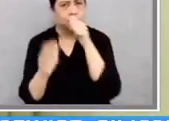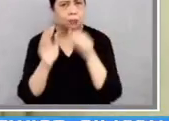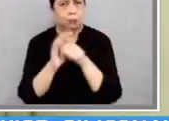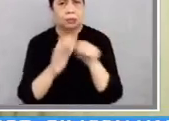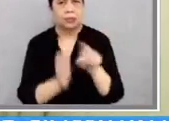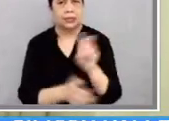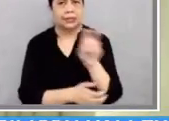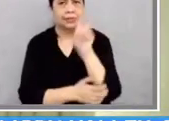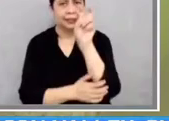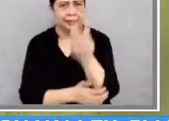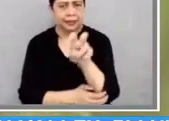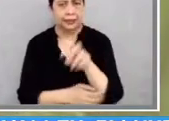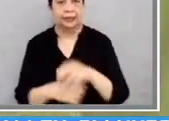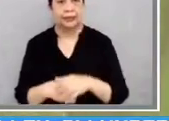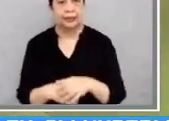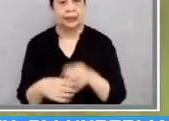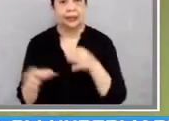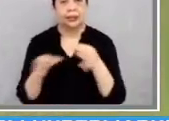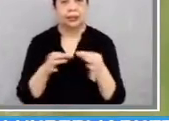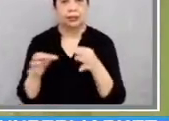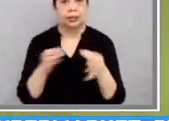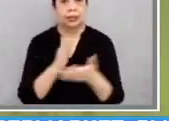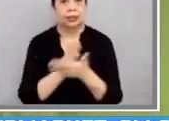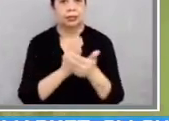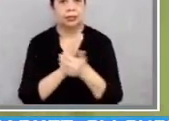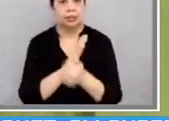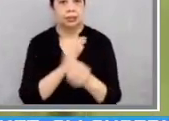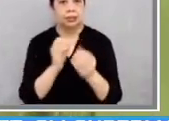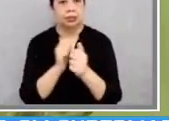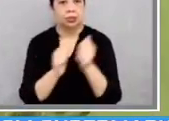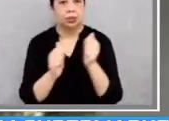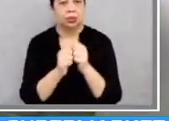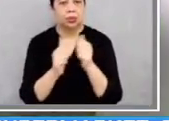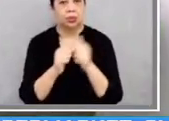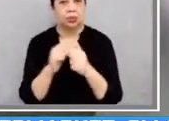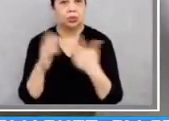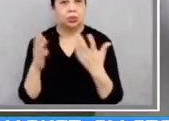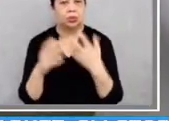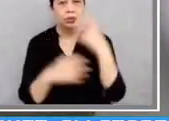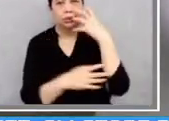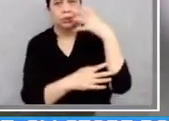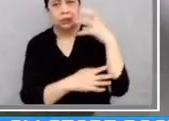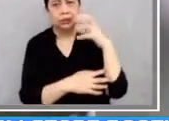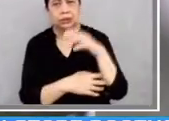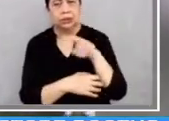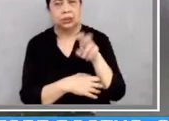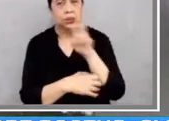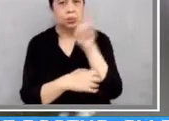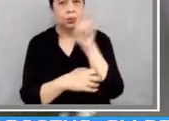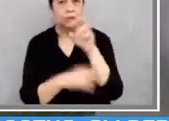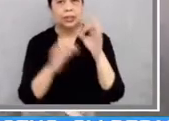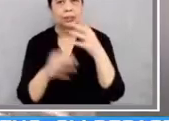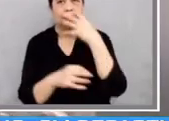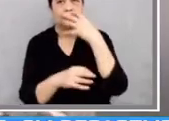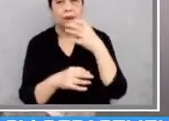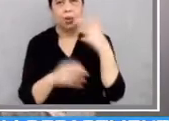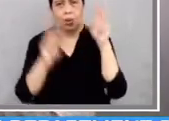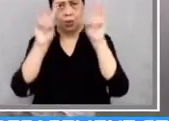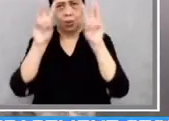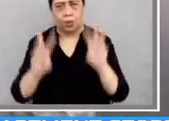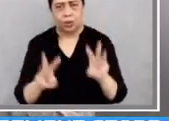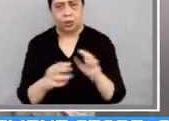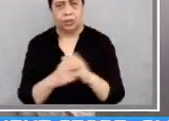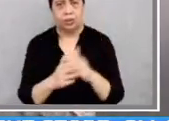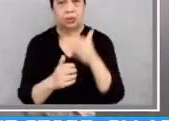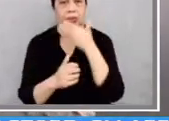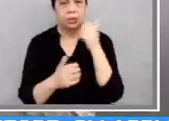ahas. Paliwanag ng ilang eksperto, karaniwang nagbabasking o nagpapaaraw ang mga ahas kapag mainit ang panahon. Kaya mabuti na